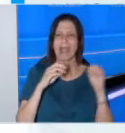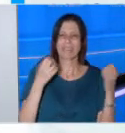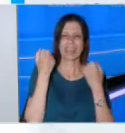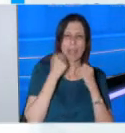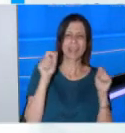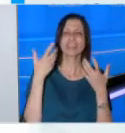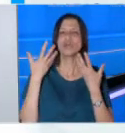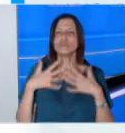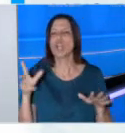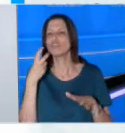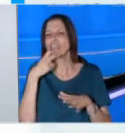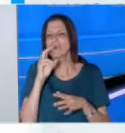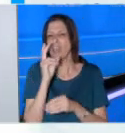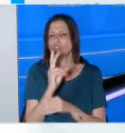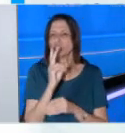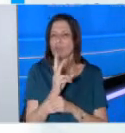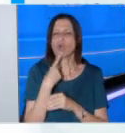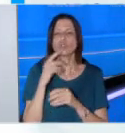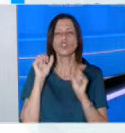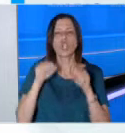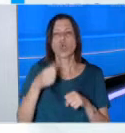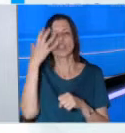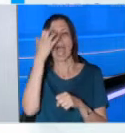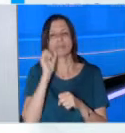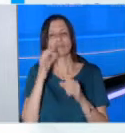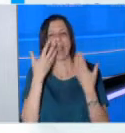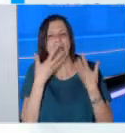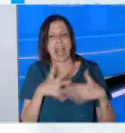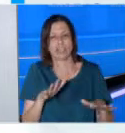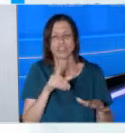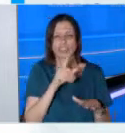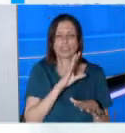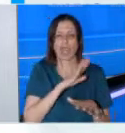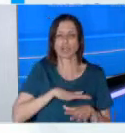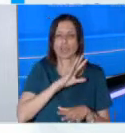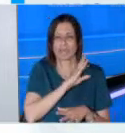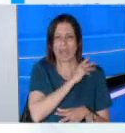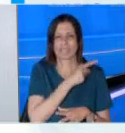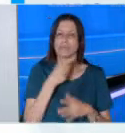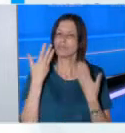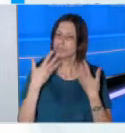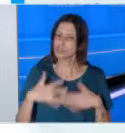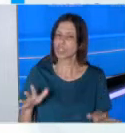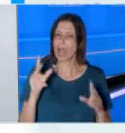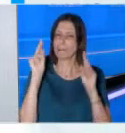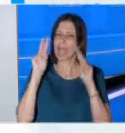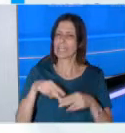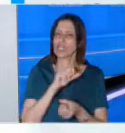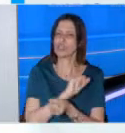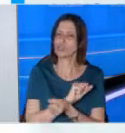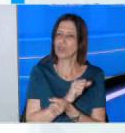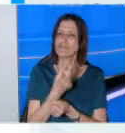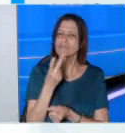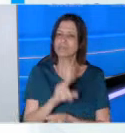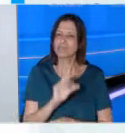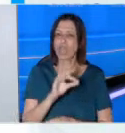נכשלה בכך שהעדיפה לשמר את שלטון החמאס כדי להחליש את הרשות הפלסטינית. נכשלה בהחזרת השבויים והגופות של